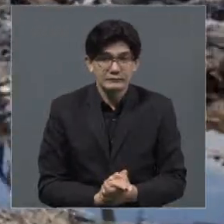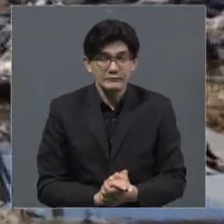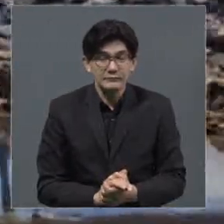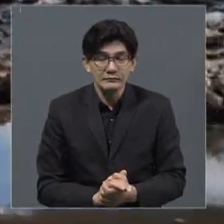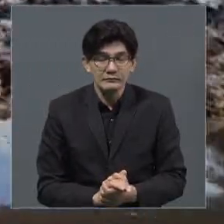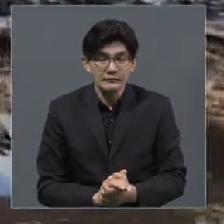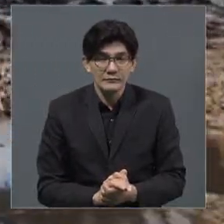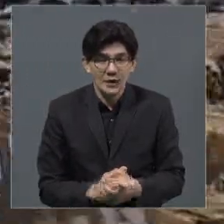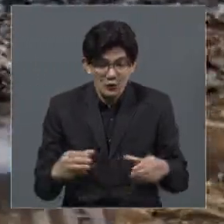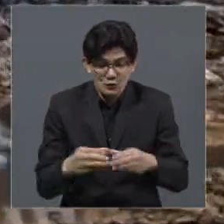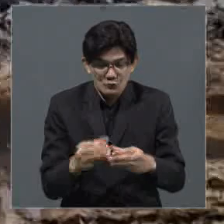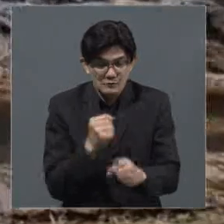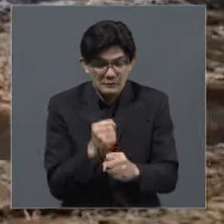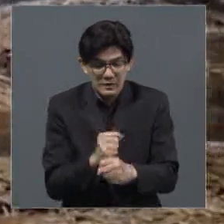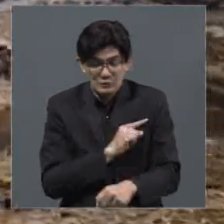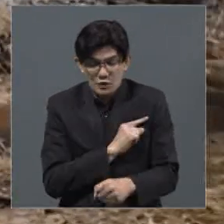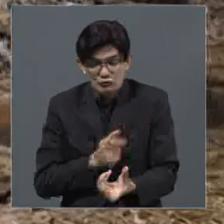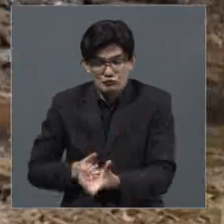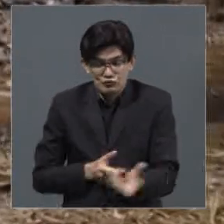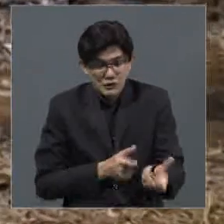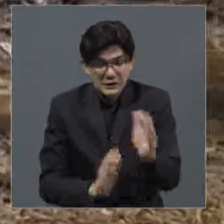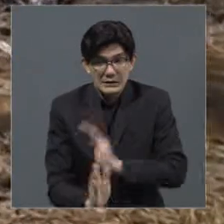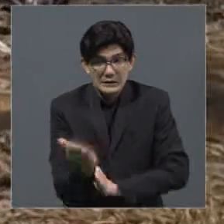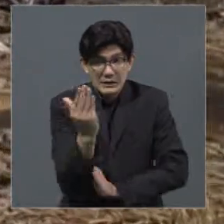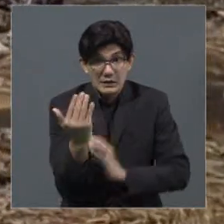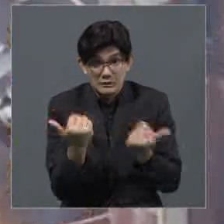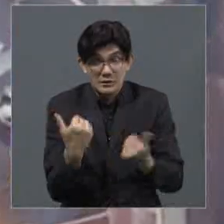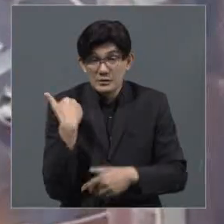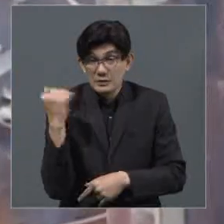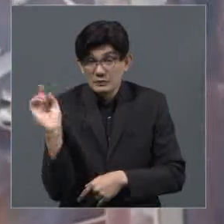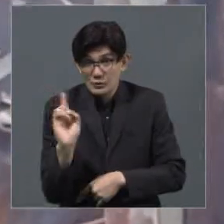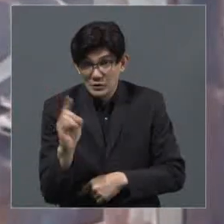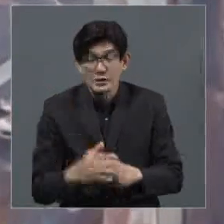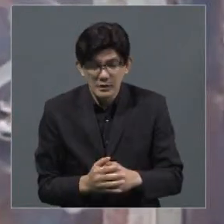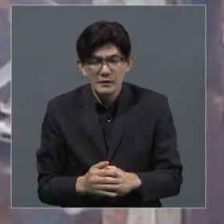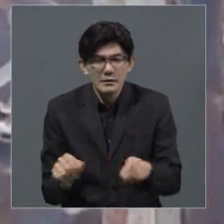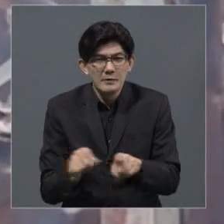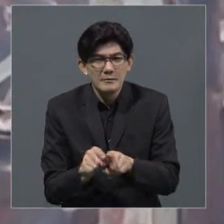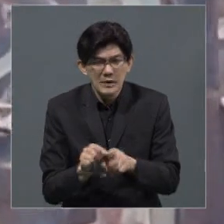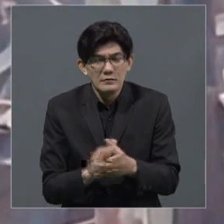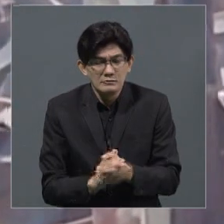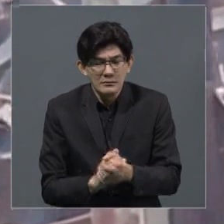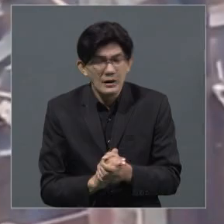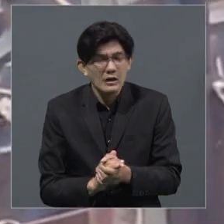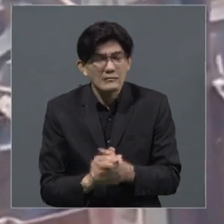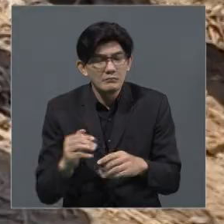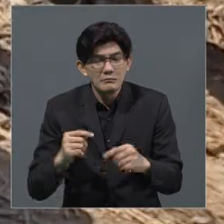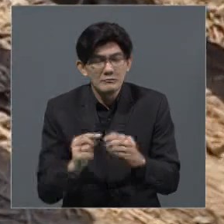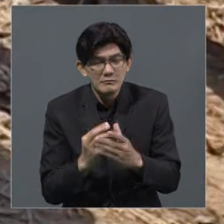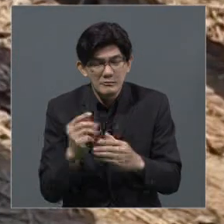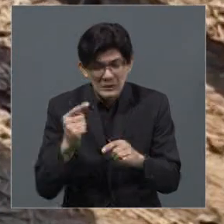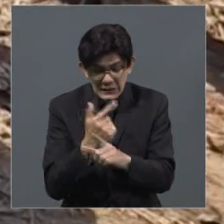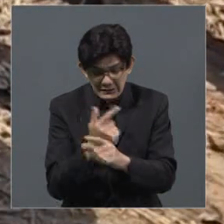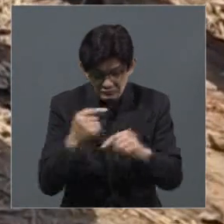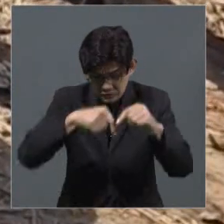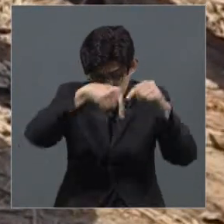่ด้านทีมดับเพลิงบอกว่าเช้าที่ผ่านมานะครับได้ใช้อุปกรณ์ชนิดหนึ่งที่เรียกว่าเป็นสเปียร์ไพส์นะฮะเสียบลงไปด้านล่างกล่องสารเ